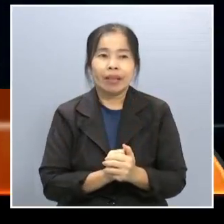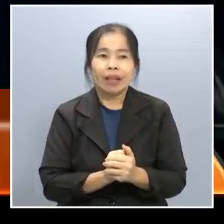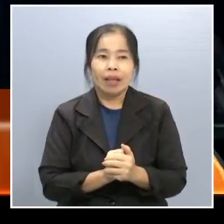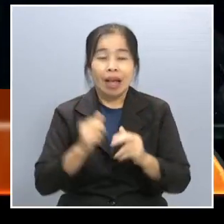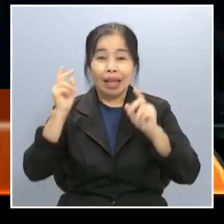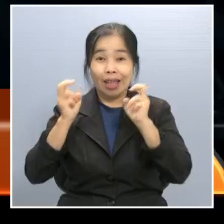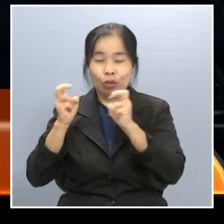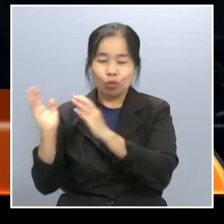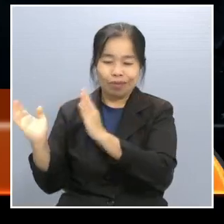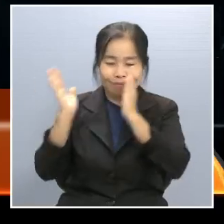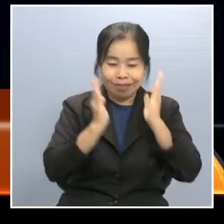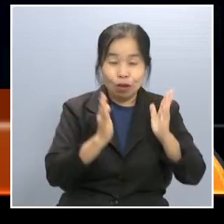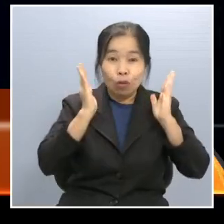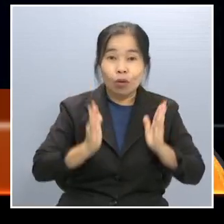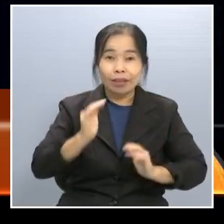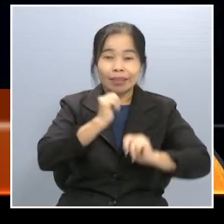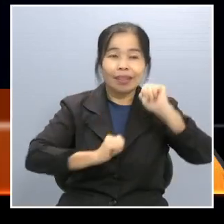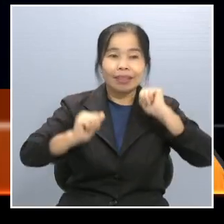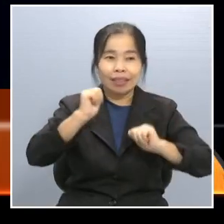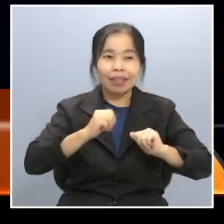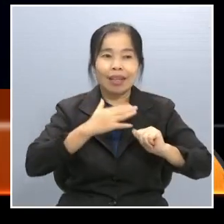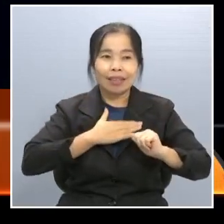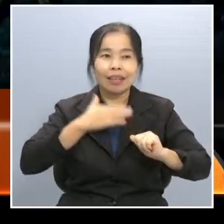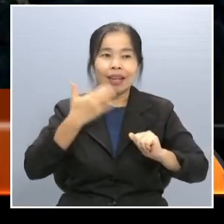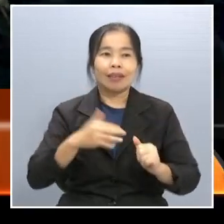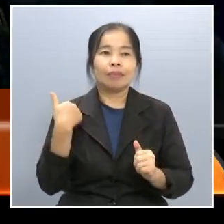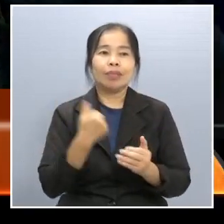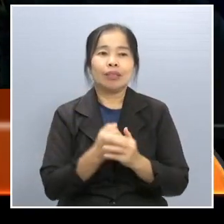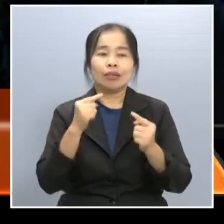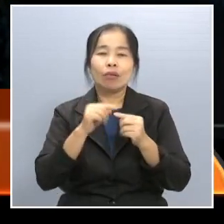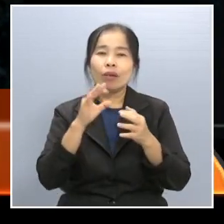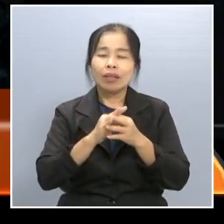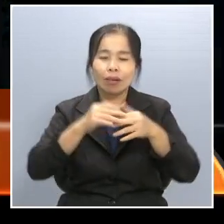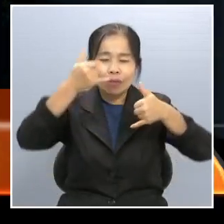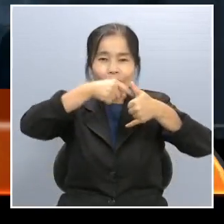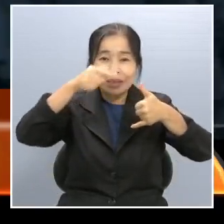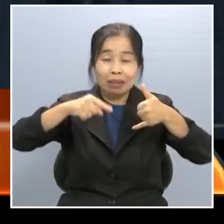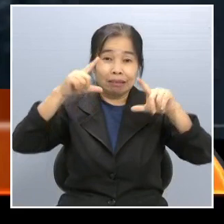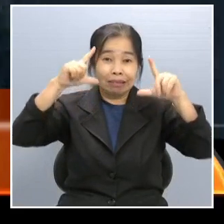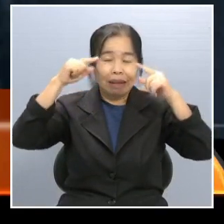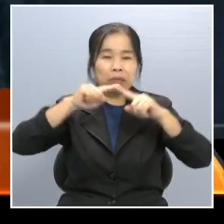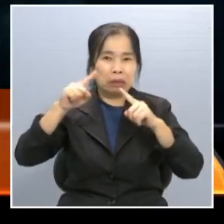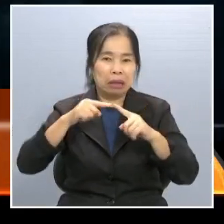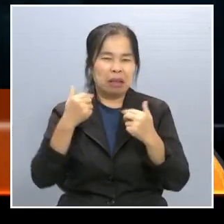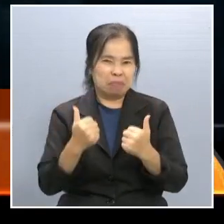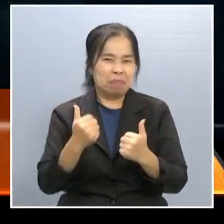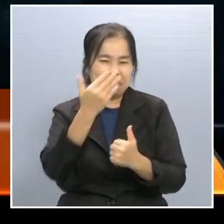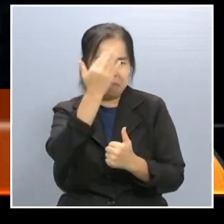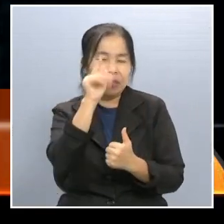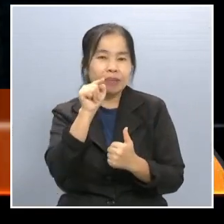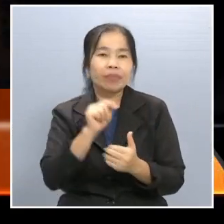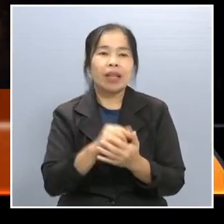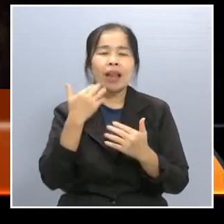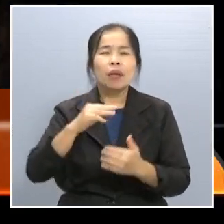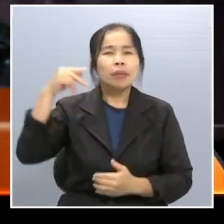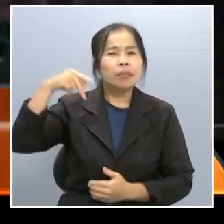ครที่เคยประทับใจกับ Beauty and the Beast Maleficent หรืออลาดินเรื่องนี้ห้ามพลาดเด็ดขาดเลยนะคะและความพิเ